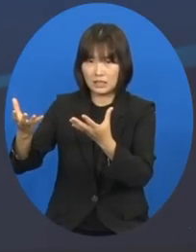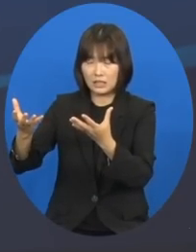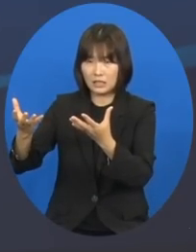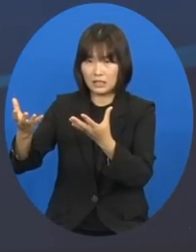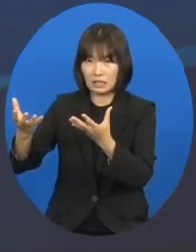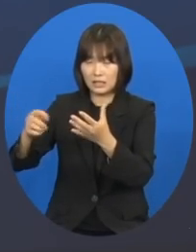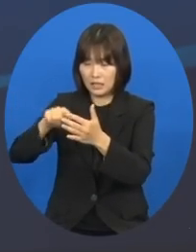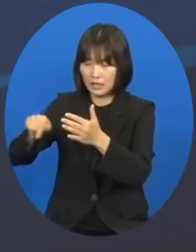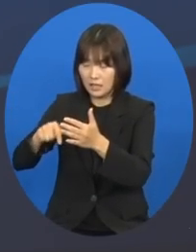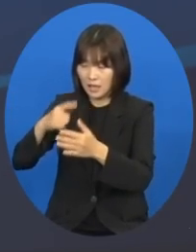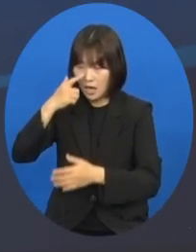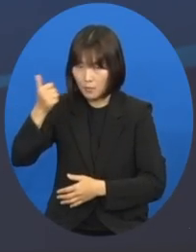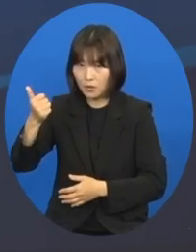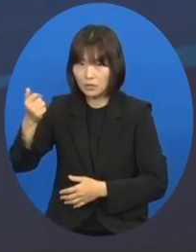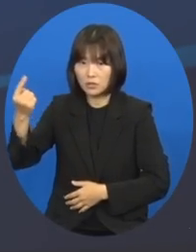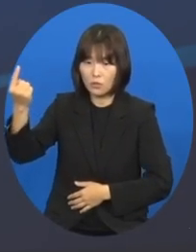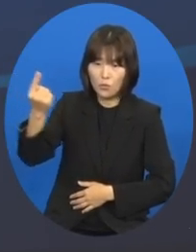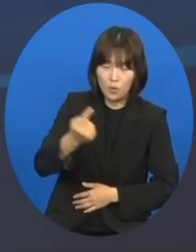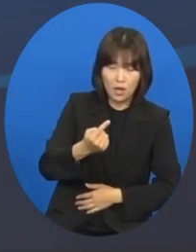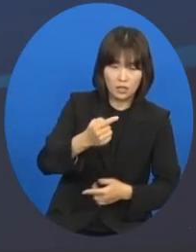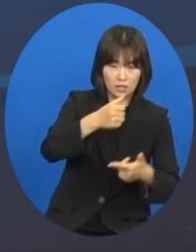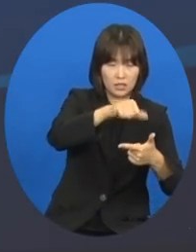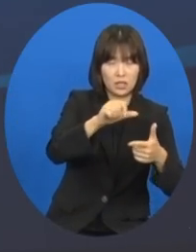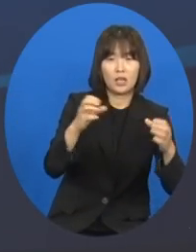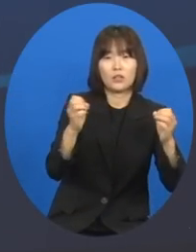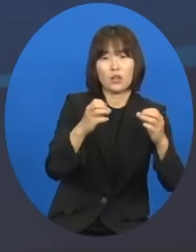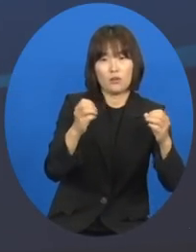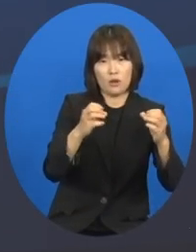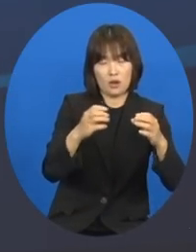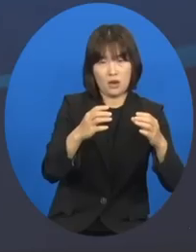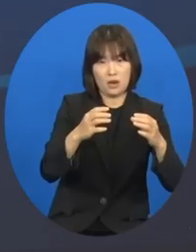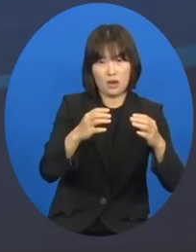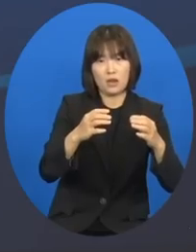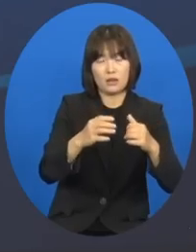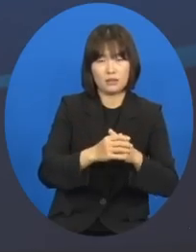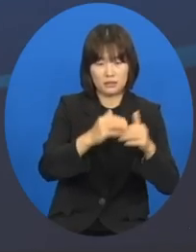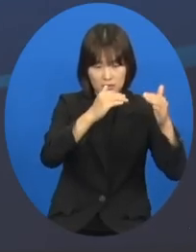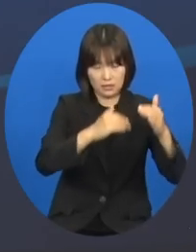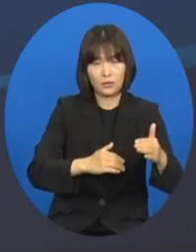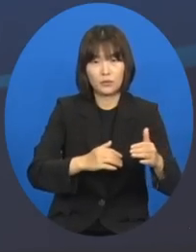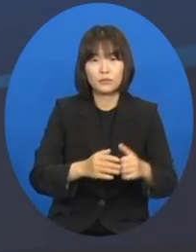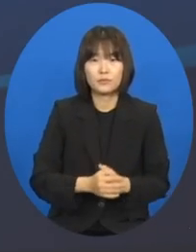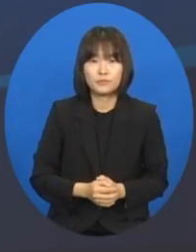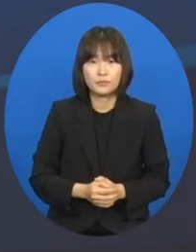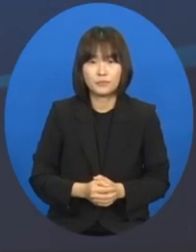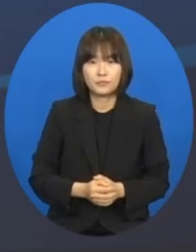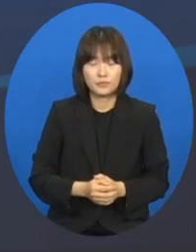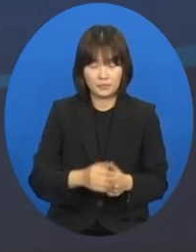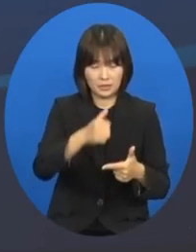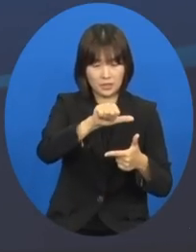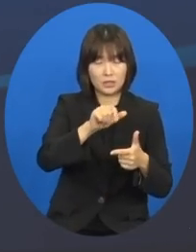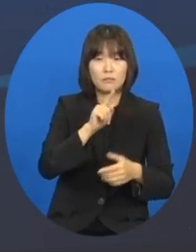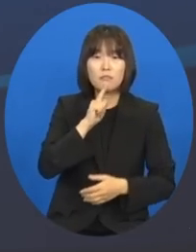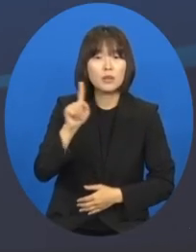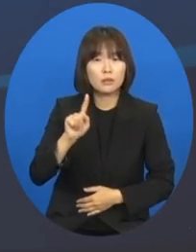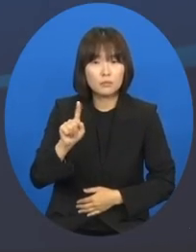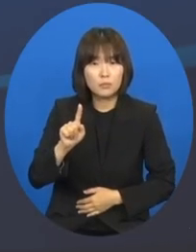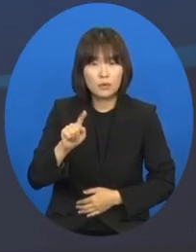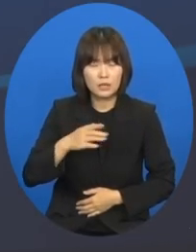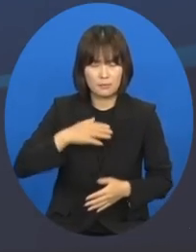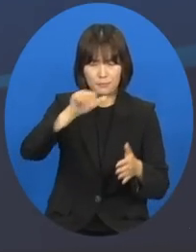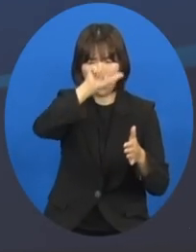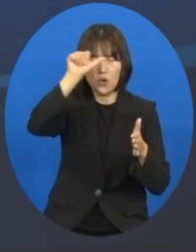아들과 대화하는 장면이 25장에 마지막 부분입니다 근데 큰아들이 놀리는 뭐냐면 내가